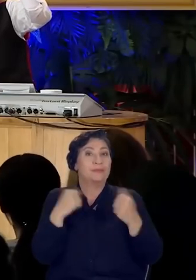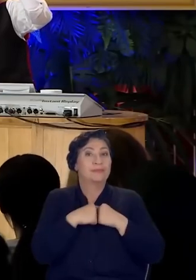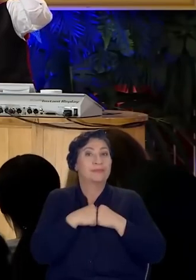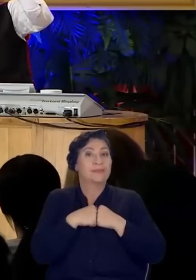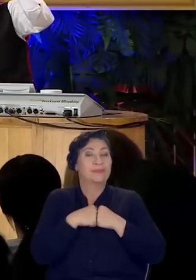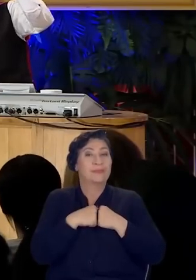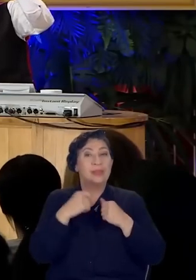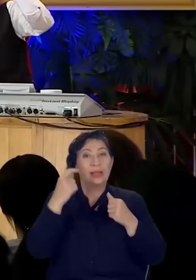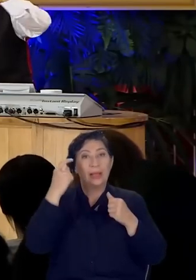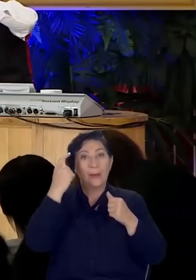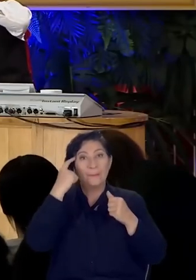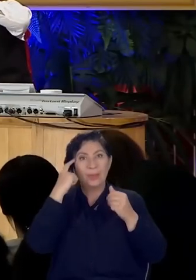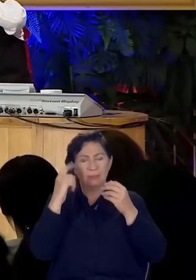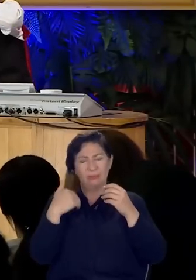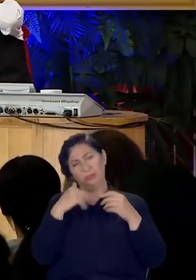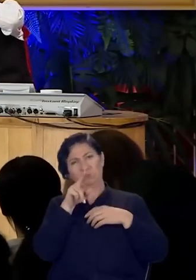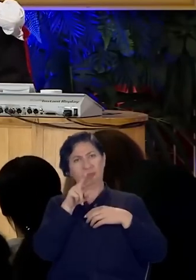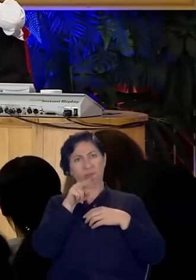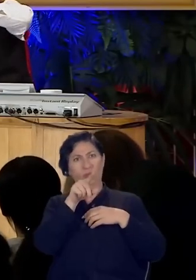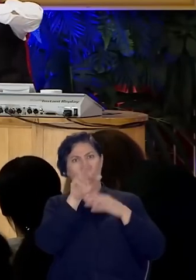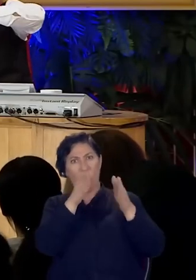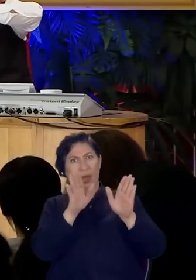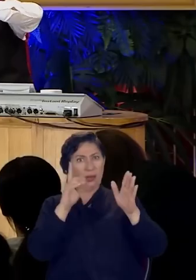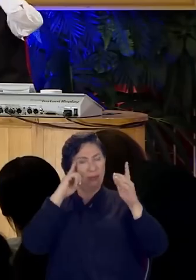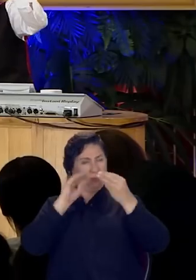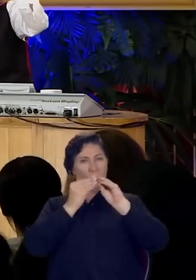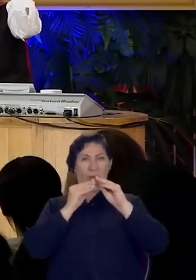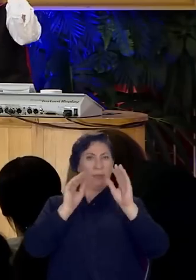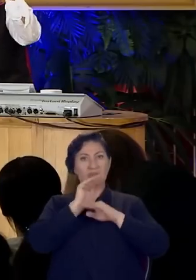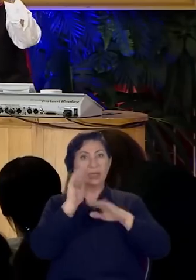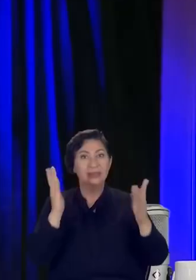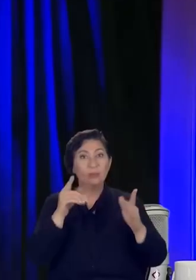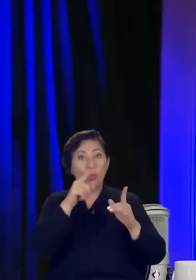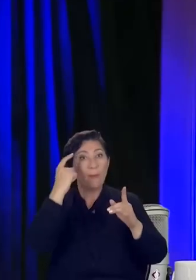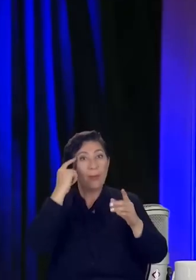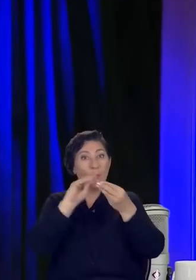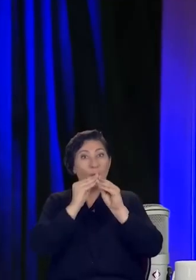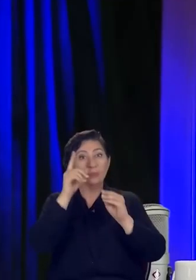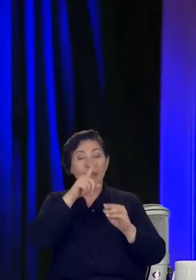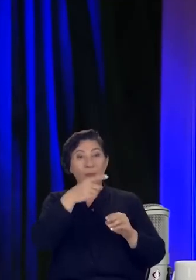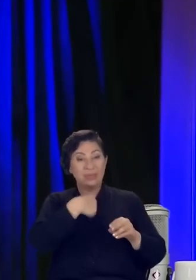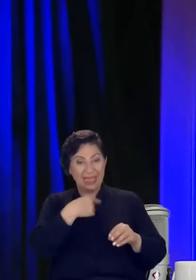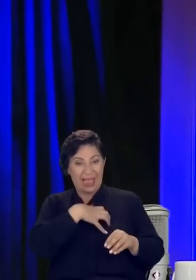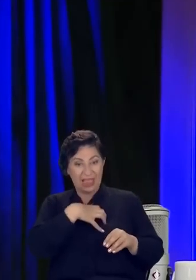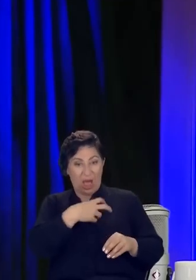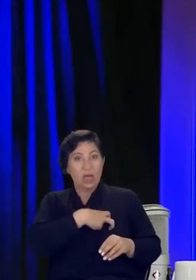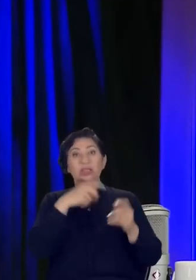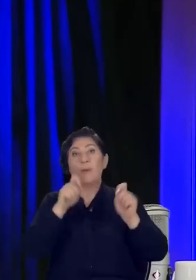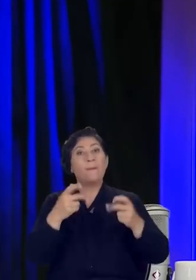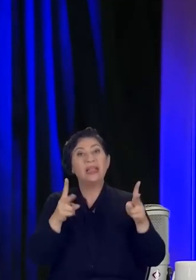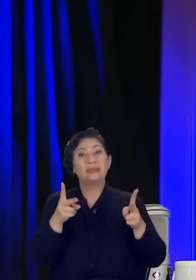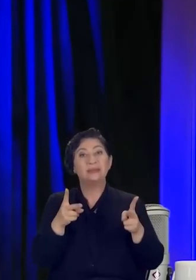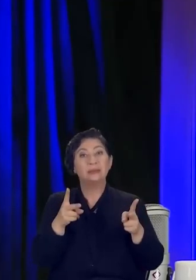yani beyin problemi yaşarız bu tiple. Ve... Bu beyin problemi yüzünden bizi kendine aşık da edebilir bu